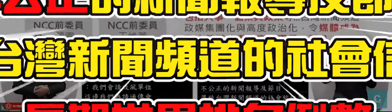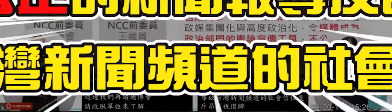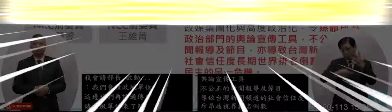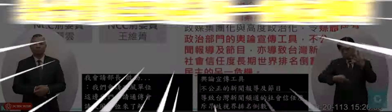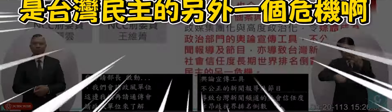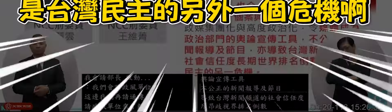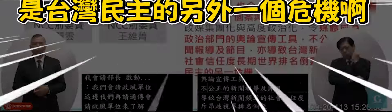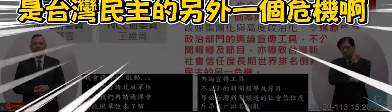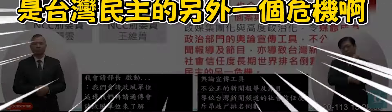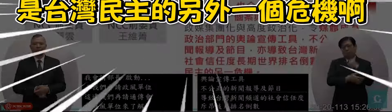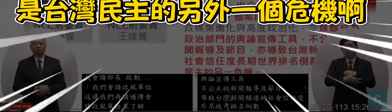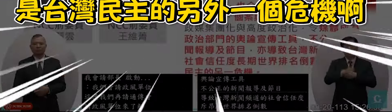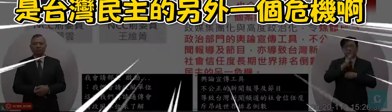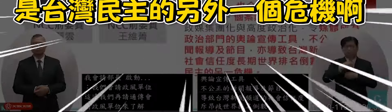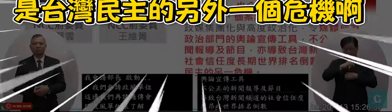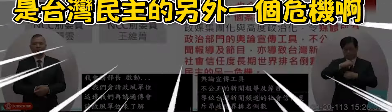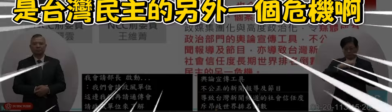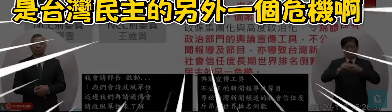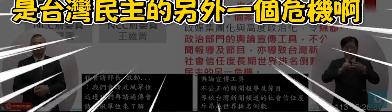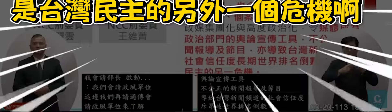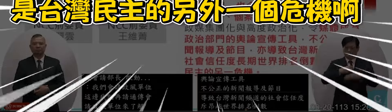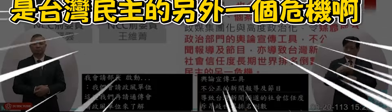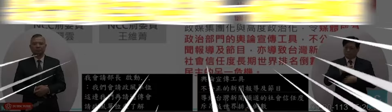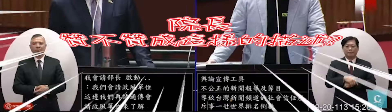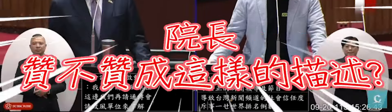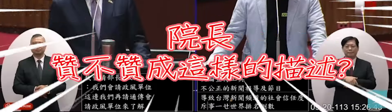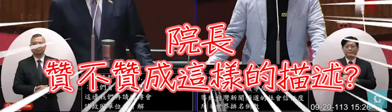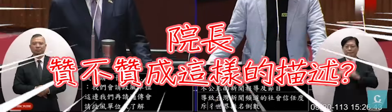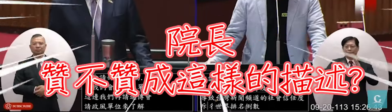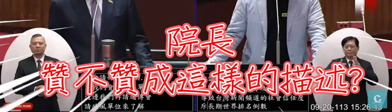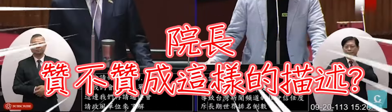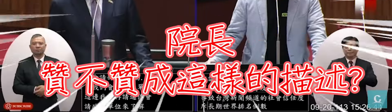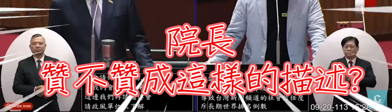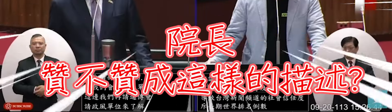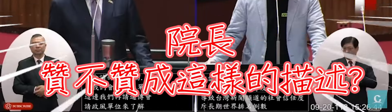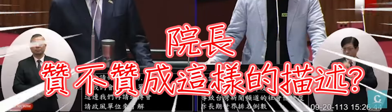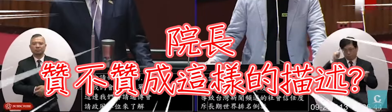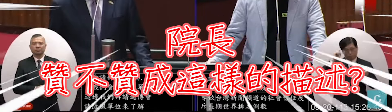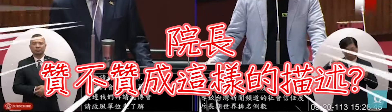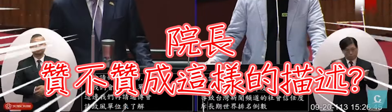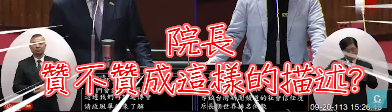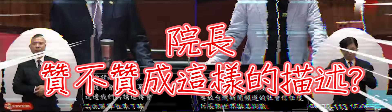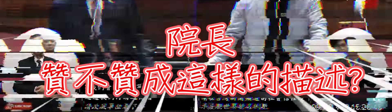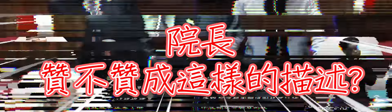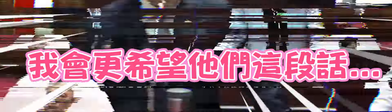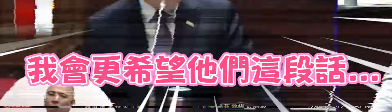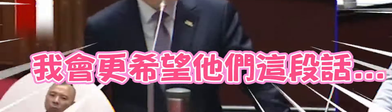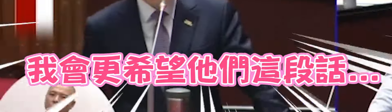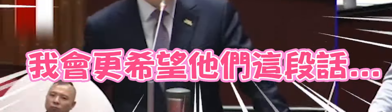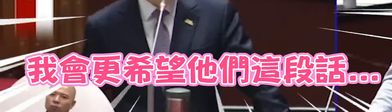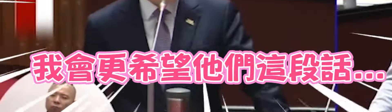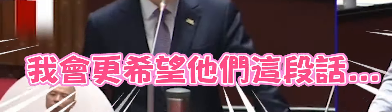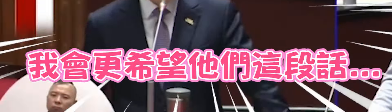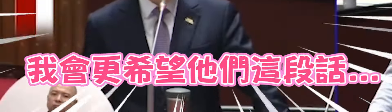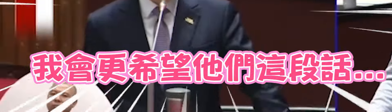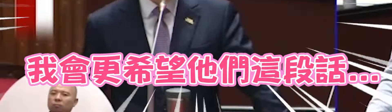倒数，是台湾民主的另外一个危机啊！院长，赞不赞成这样的描述？ 我会更希望他们这段